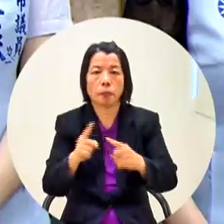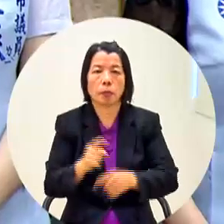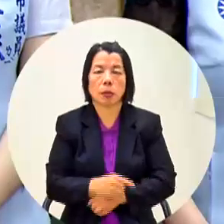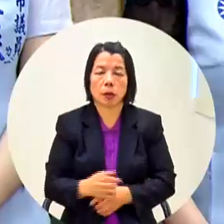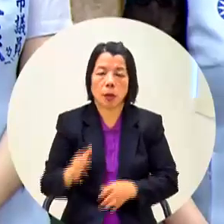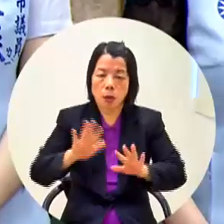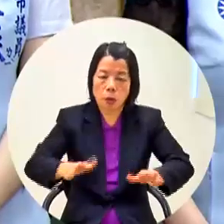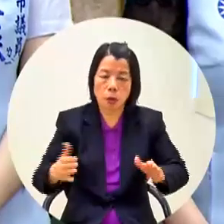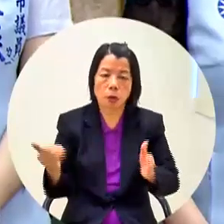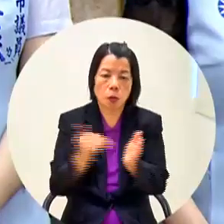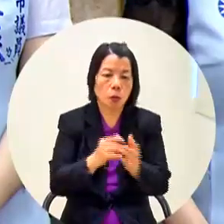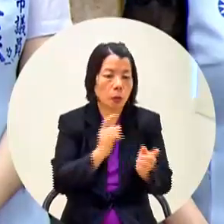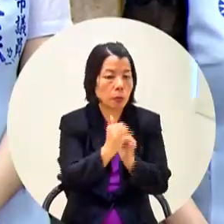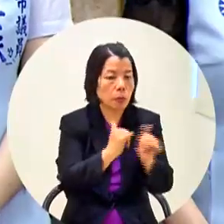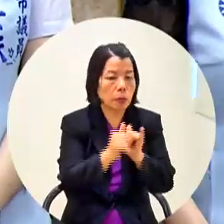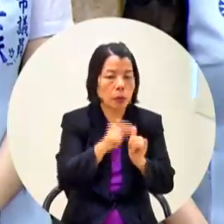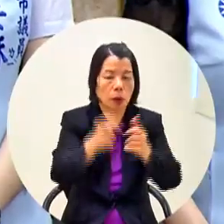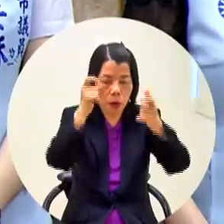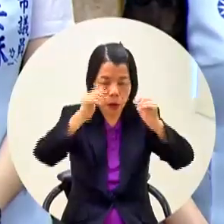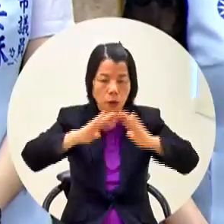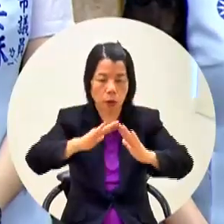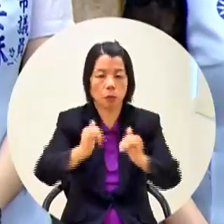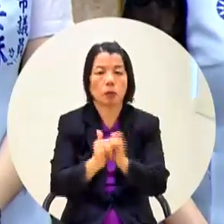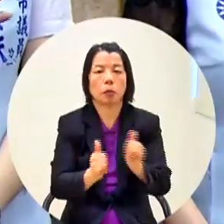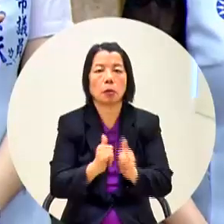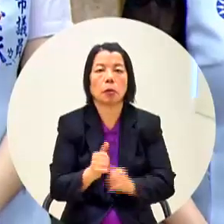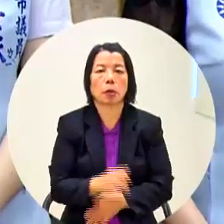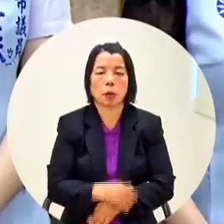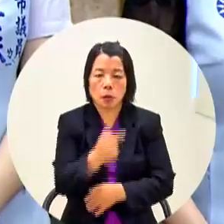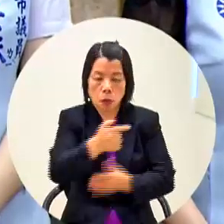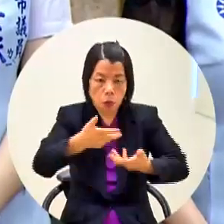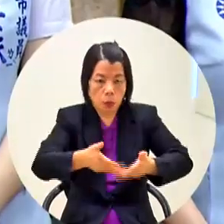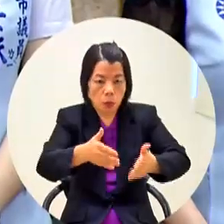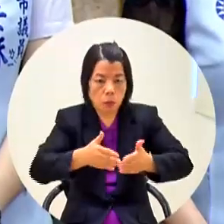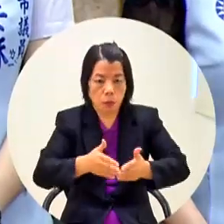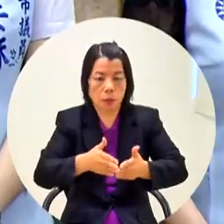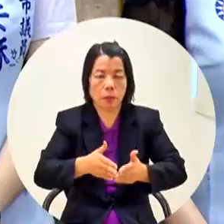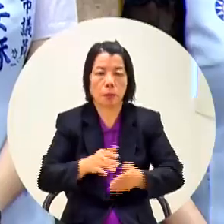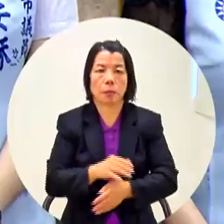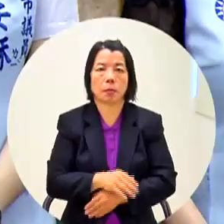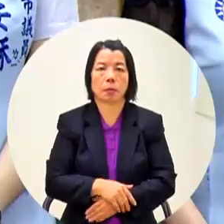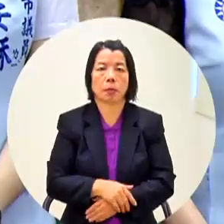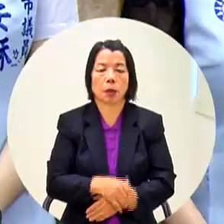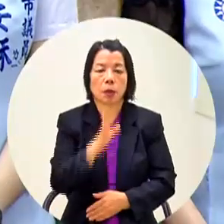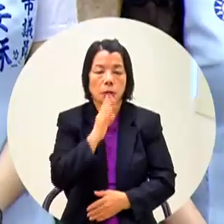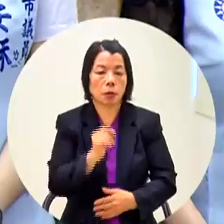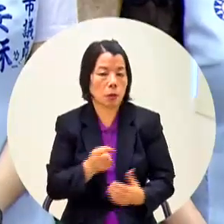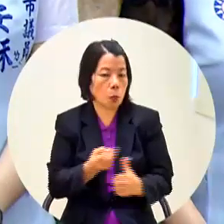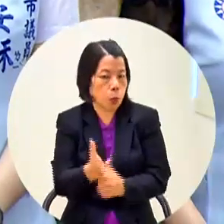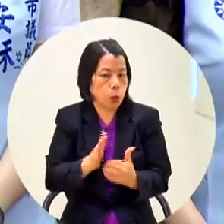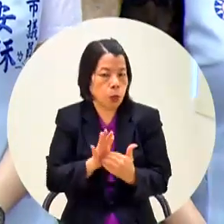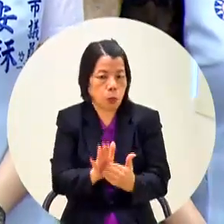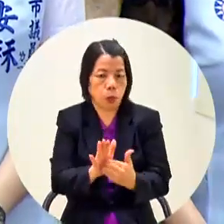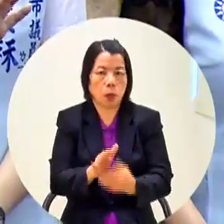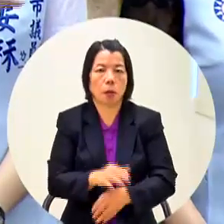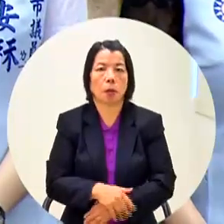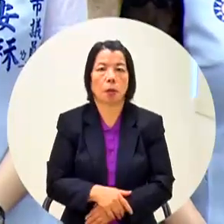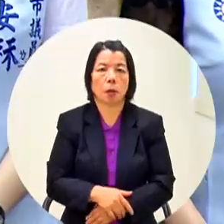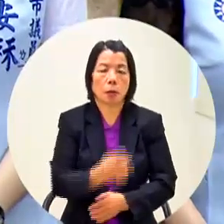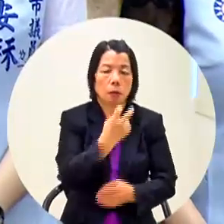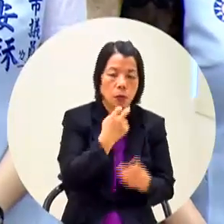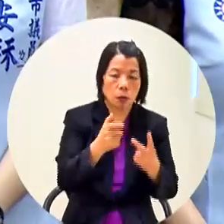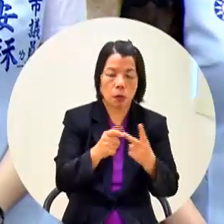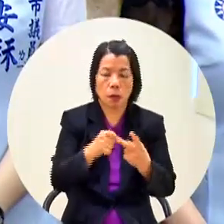们国人、对高雄市民最最最重要的一个事情就是防疫。我们中央跟地